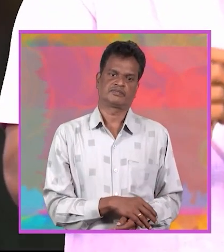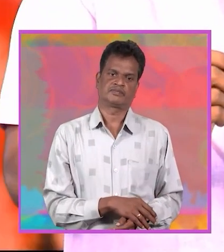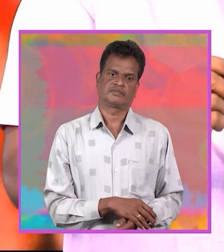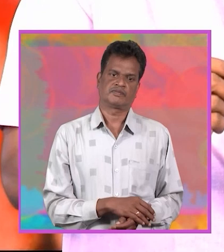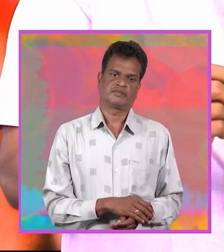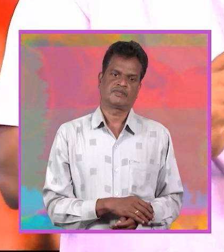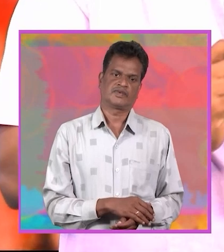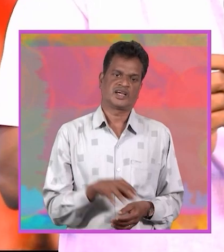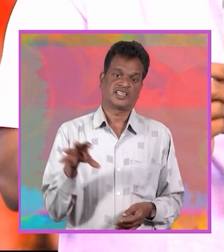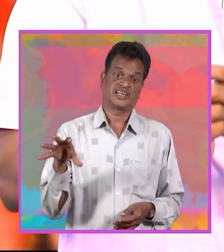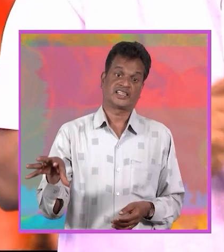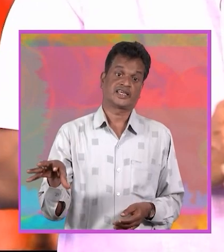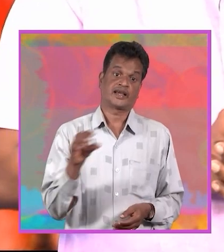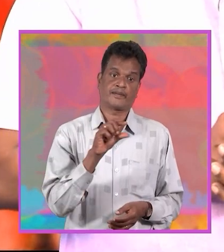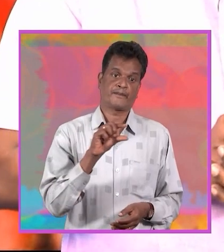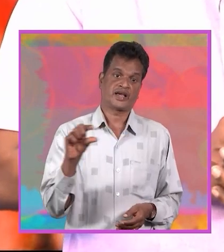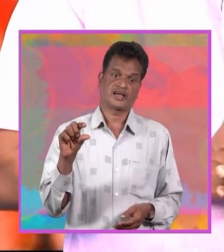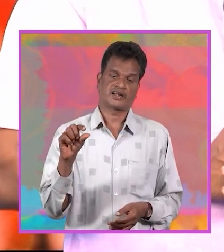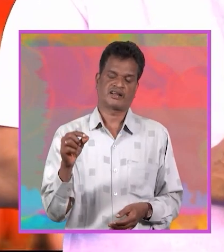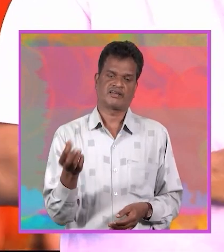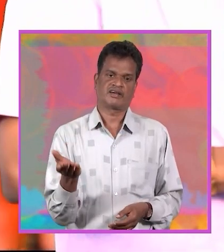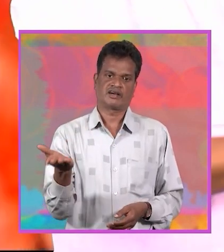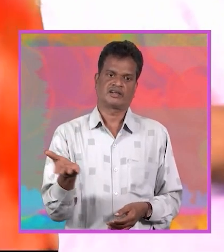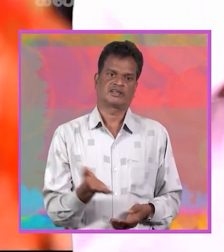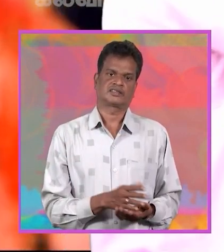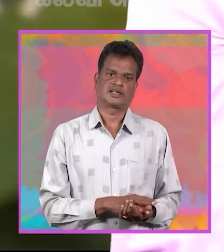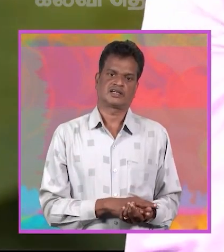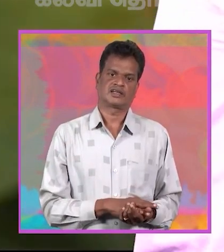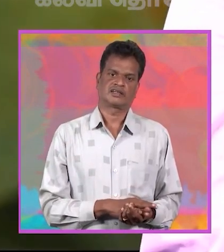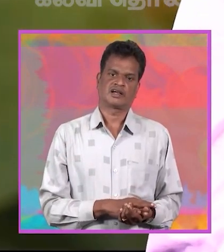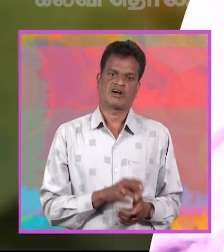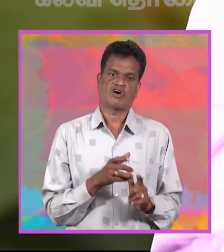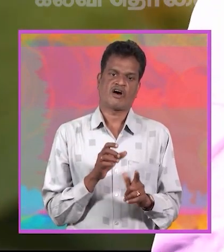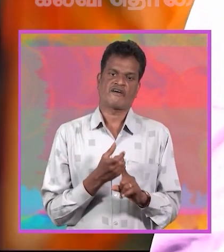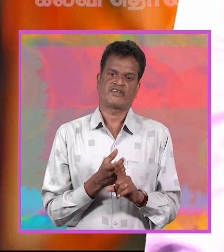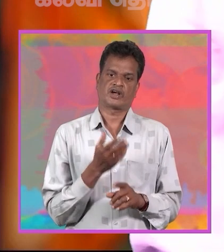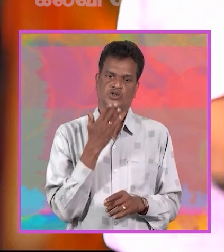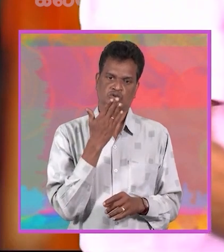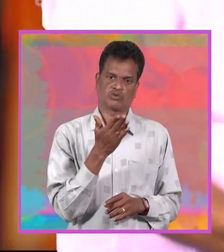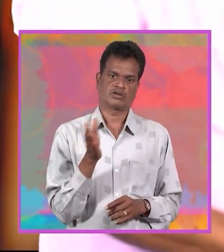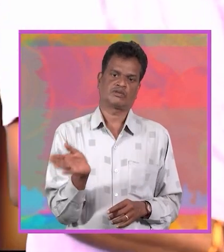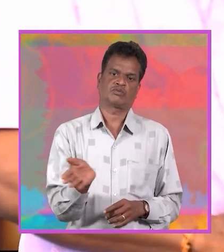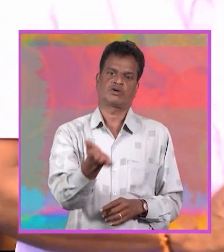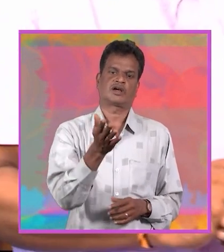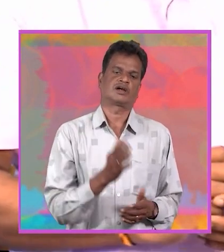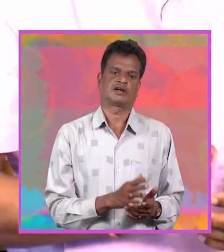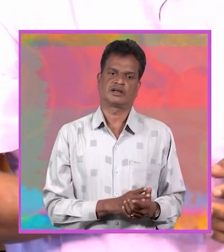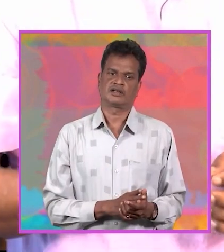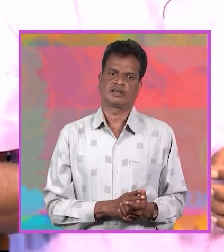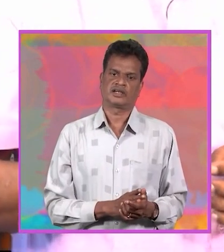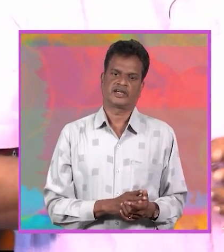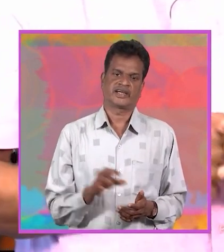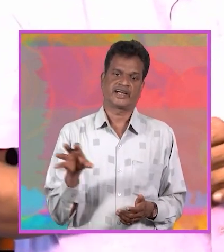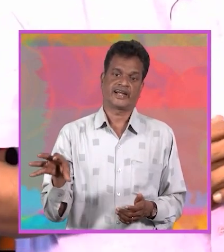அந்த இடப்பெயரானது ஒரு வாக்கியத்தில் வந்திருப்பதால் காவியா பள்ளிக்கு சென்றாள் என்பது இடப்பெயரை குறிக்கக்கூடிய